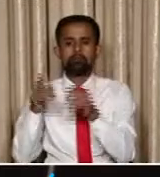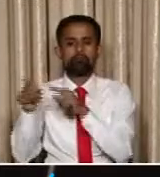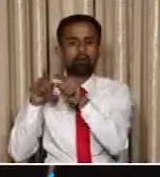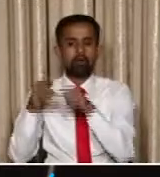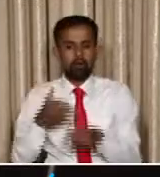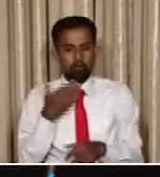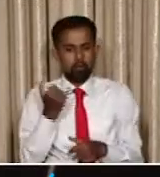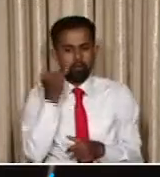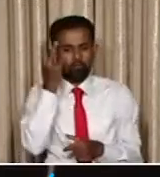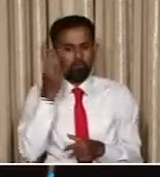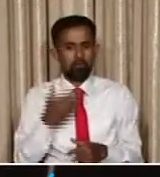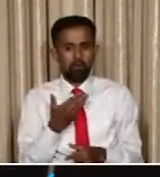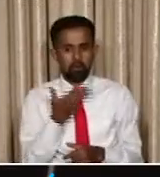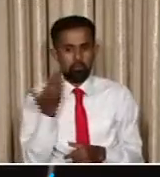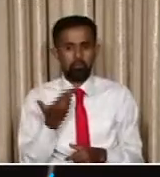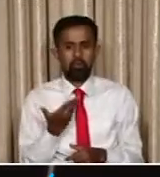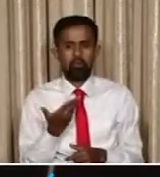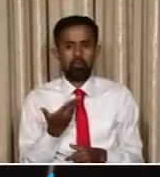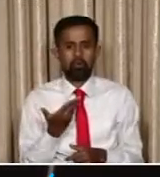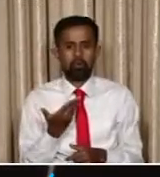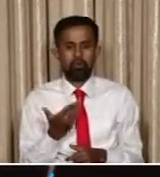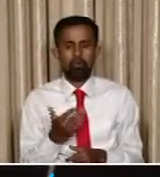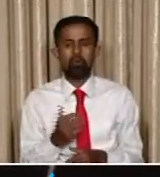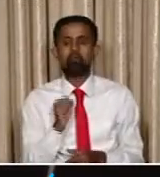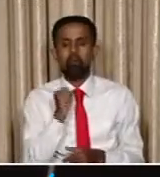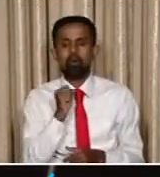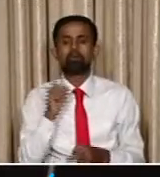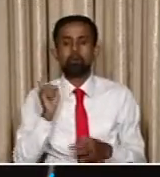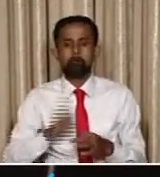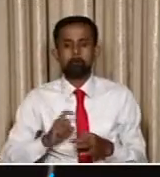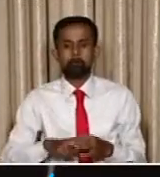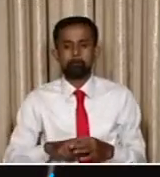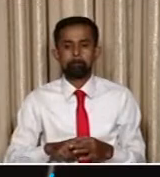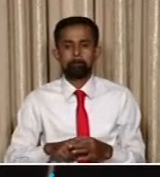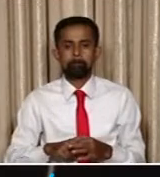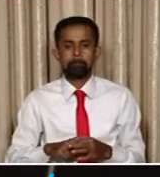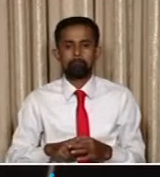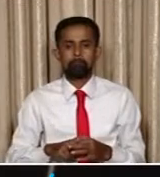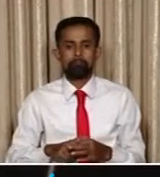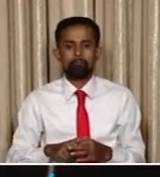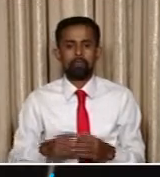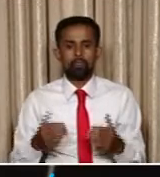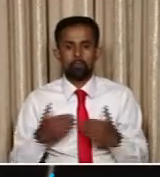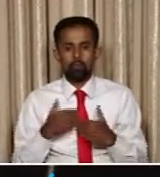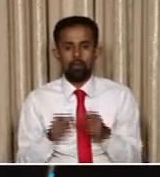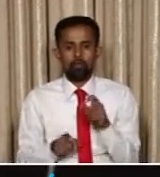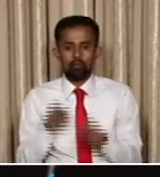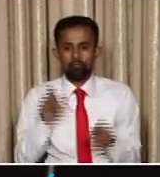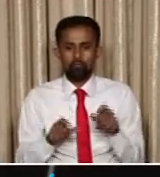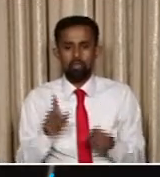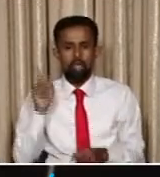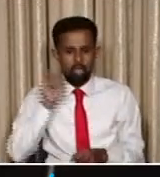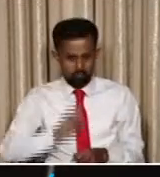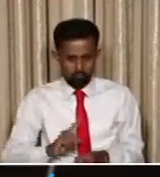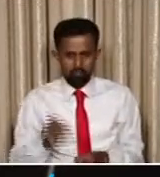අපිට සිංගප්පූරුව වගේ වෙන්න බැරි මොකද්ද මෙතන තියෙන ප්‍රශ්නේ අපේ මිනිස්සුන්ගේ එක්ක කම්මැලිකම